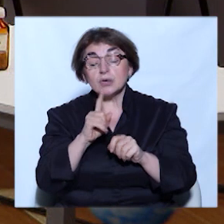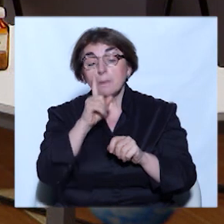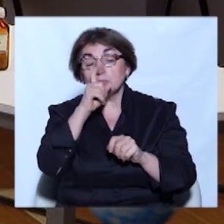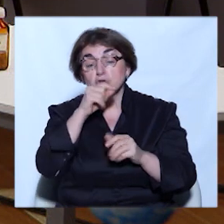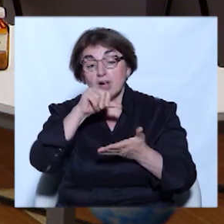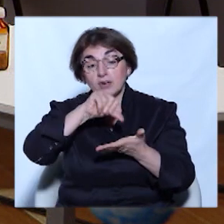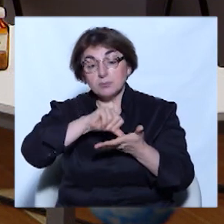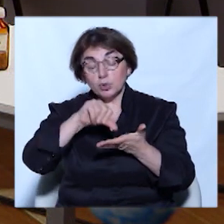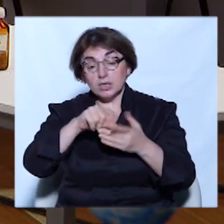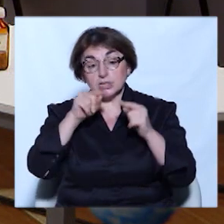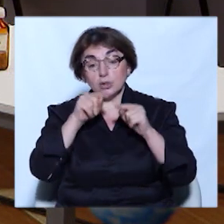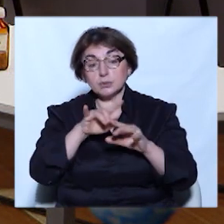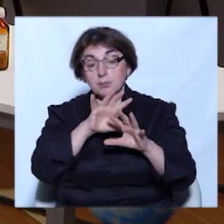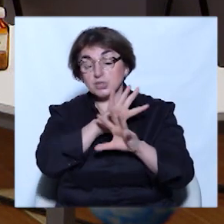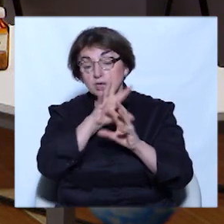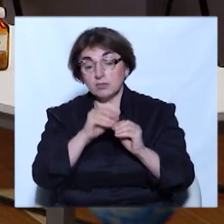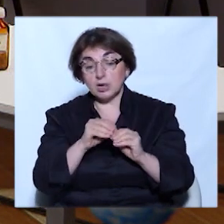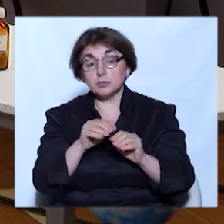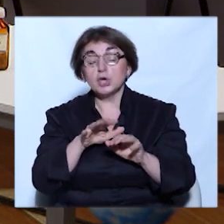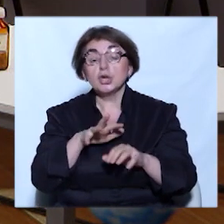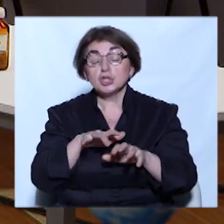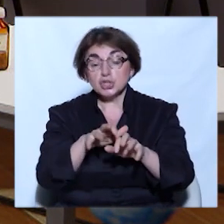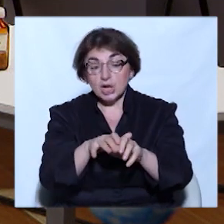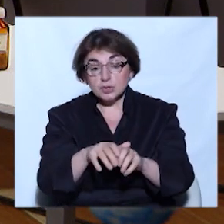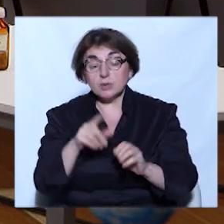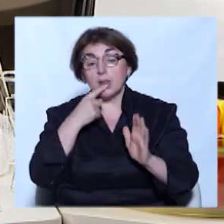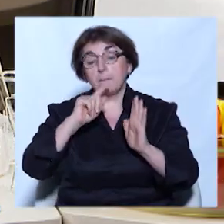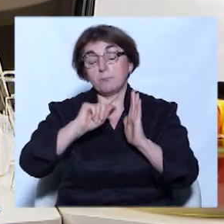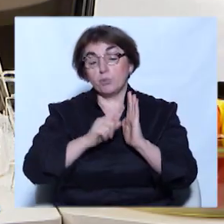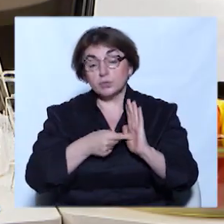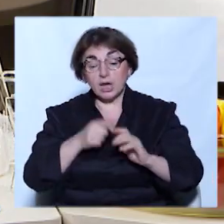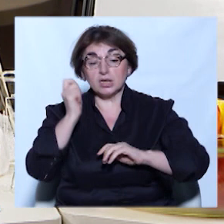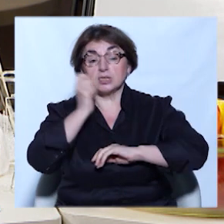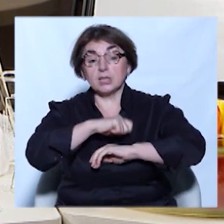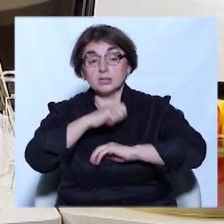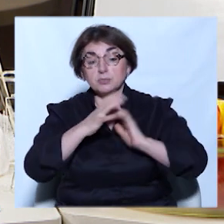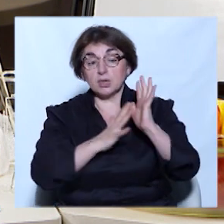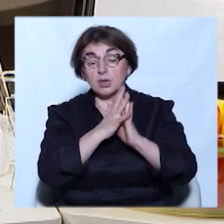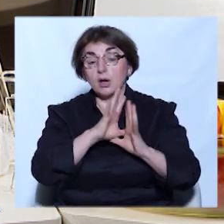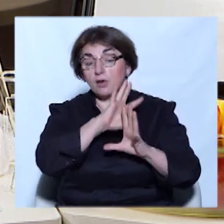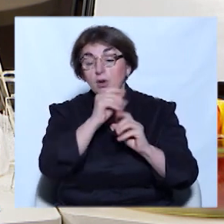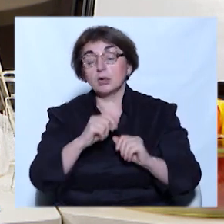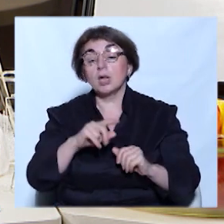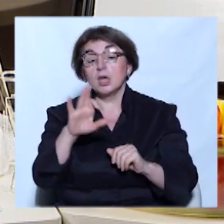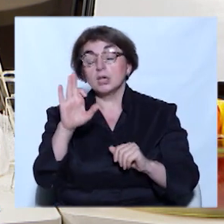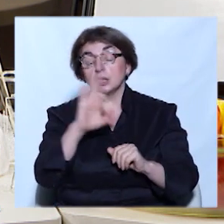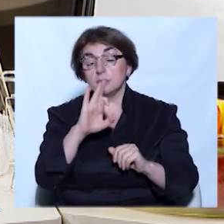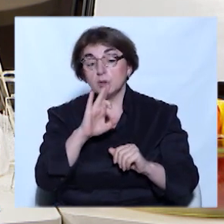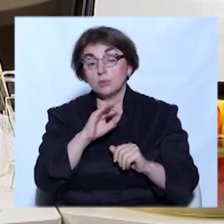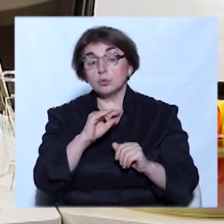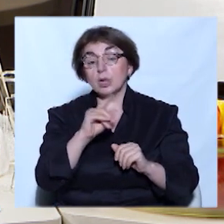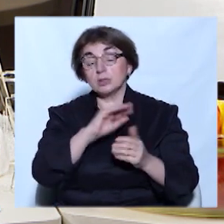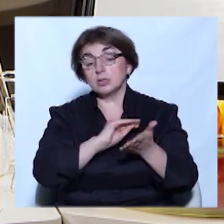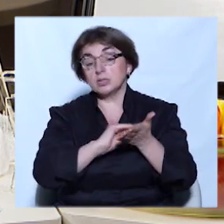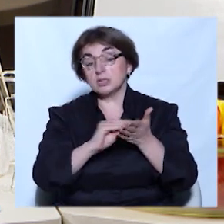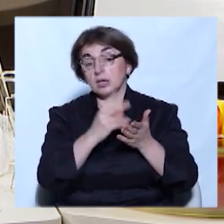ჩამოთვლილი ჭიანჭველაც და ფუტკარიც და ჭინჭარიც ჭიანჭველმჟავას ფორმულას გაჩვენებთ და